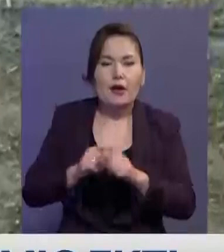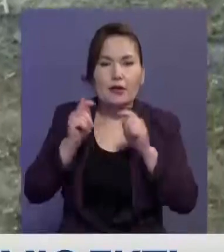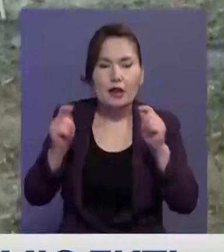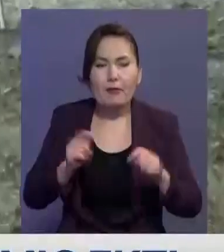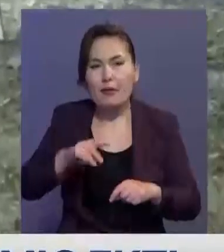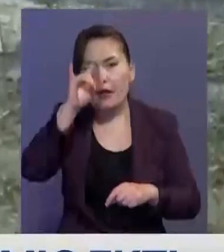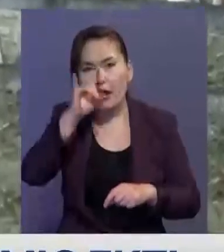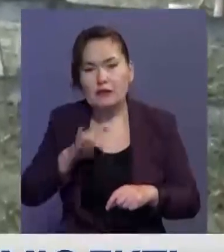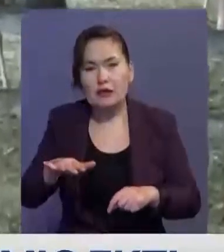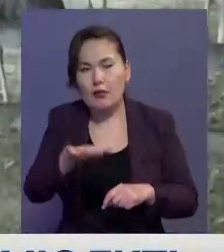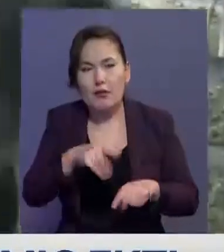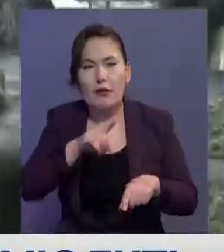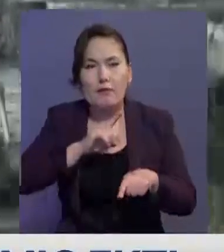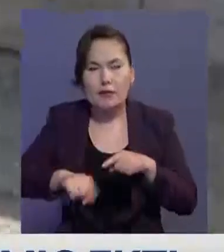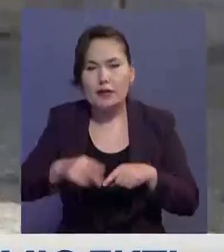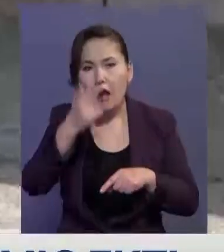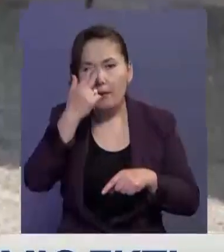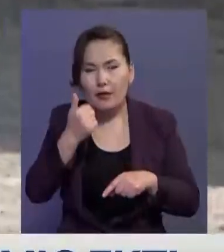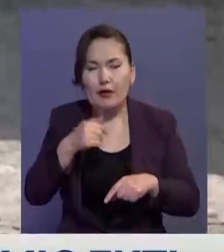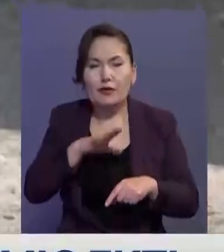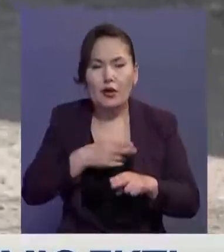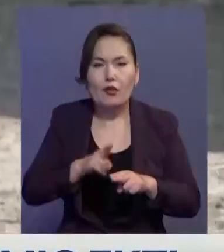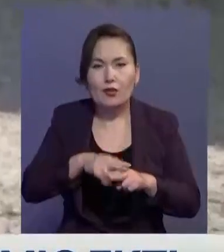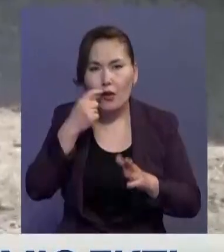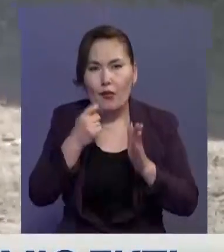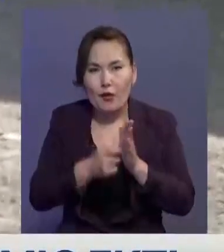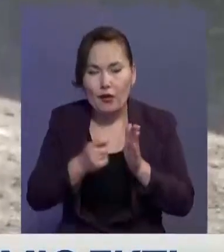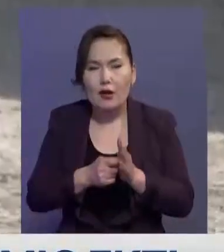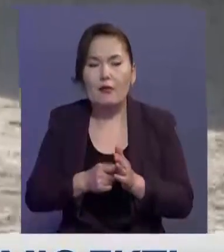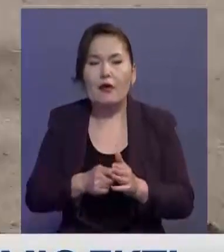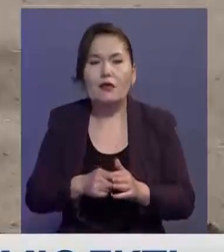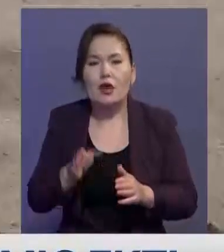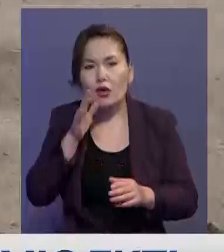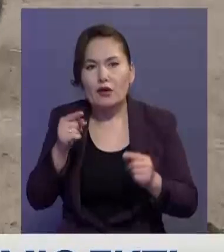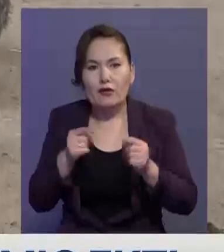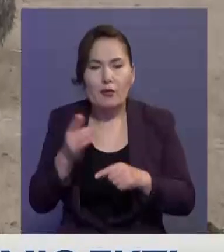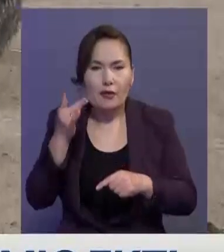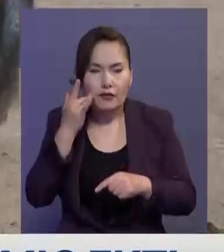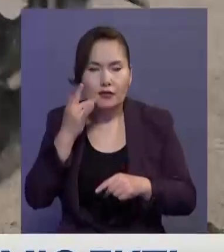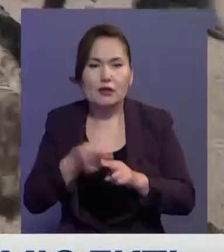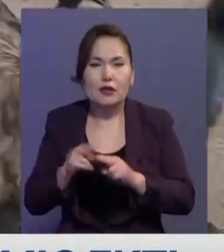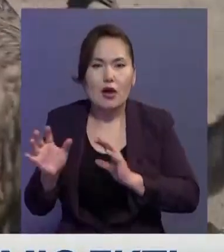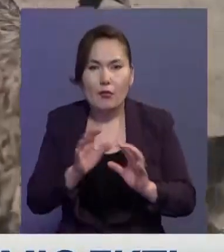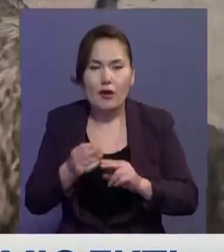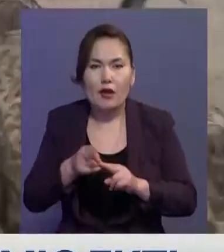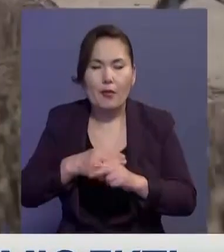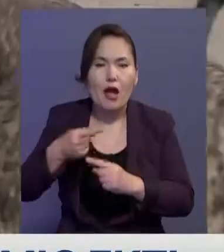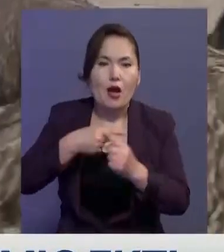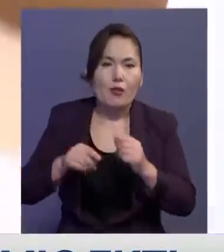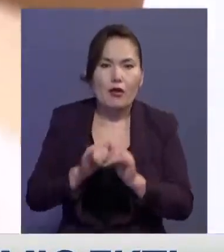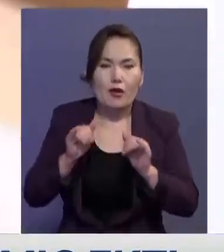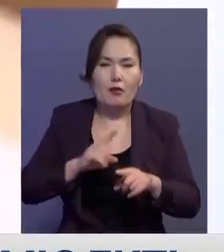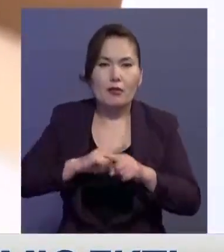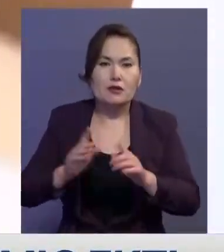құс қолға тез үйренеді. Жем шөбін уақытылы беріп отырса, шөлді жерге де тез бейімделеді. Жақсылап қараса, пайдасы көл көсір